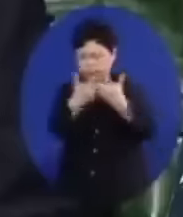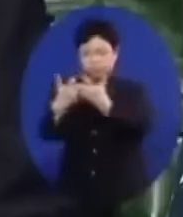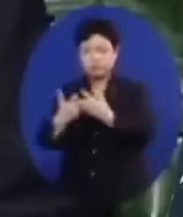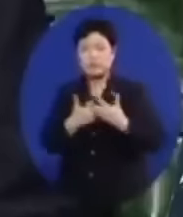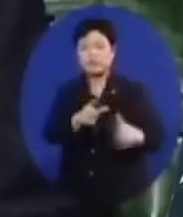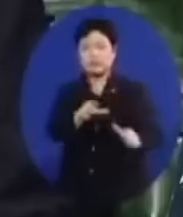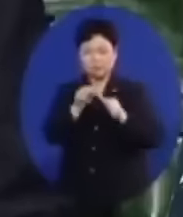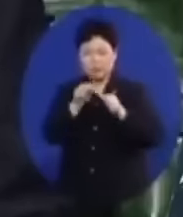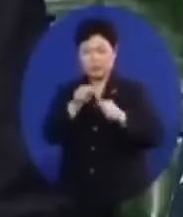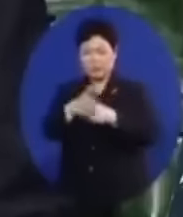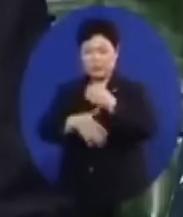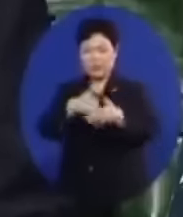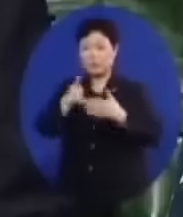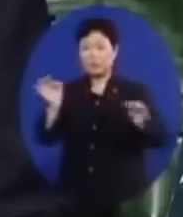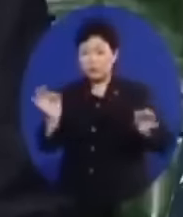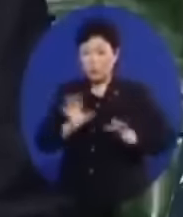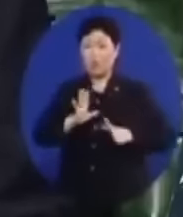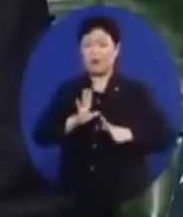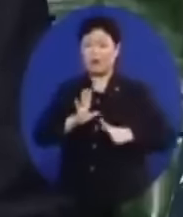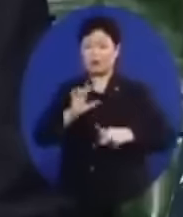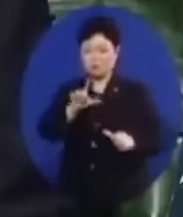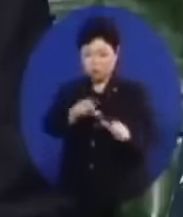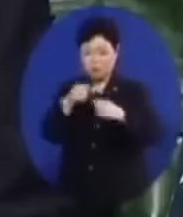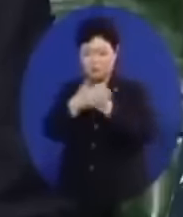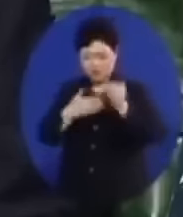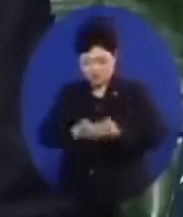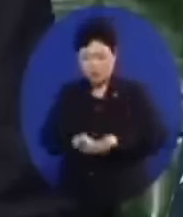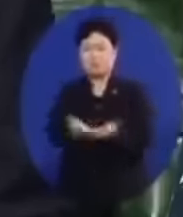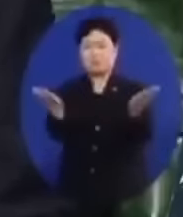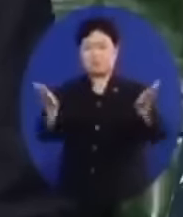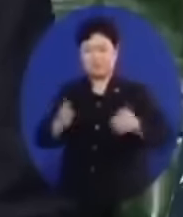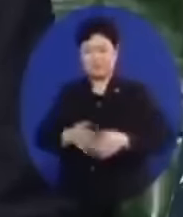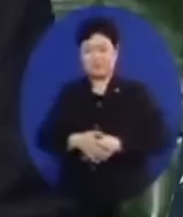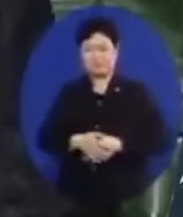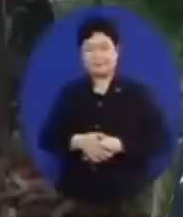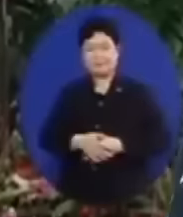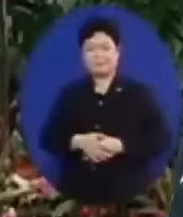구원입니다. 하나님이 놀라운 구원의 은총을 주시는 것입니다.